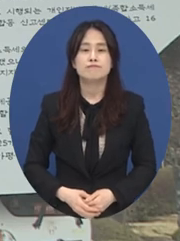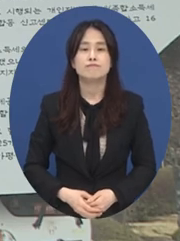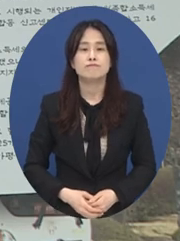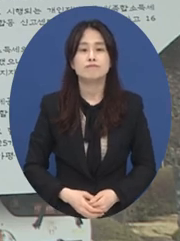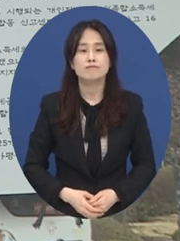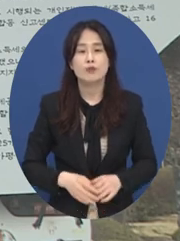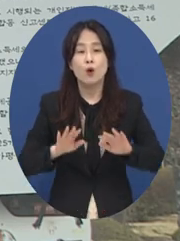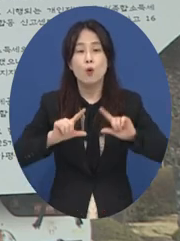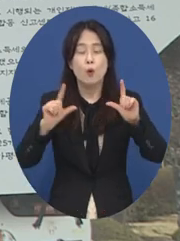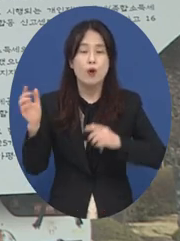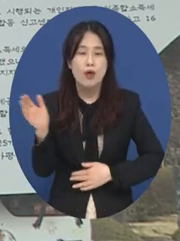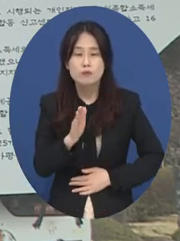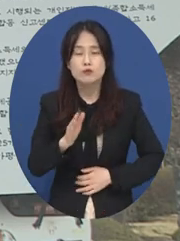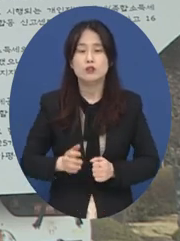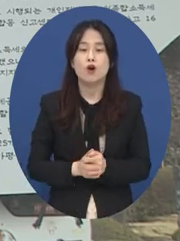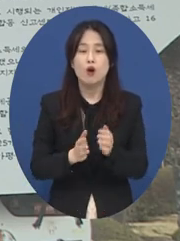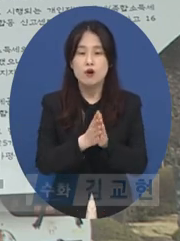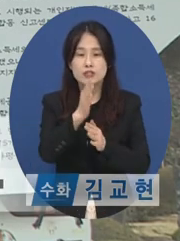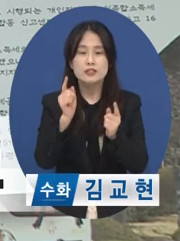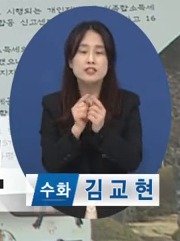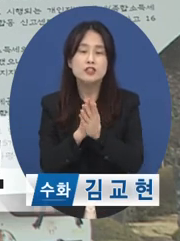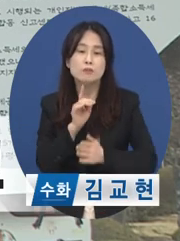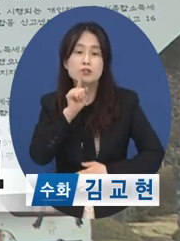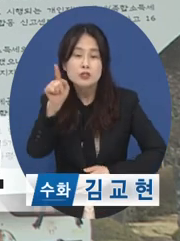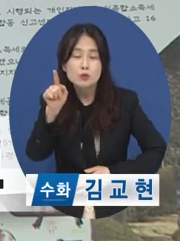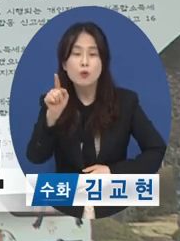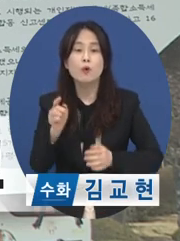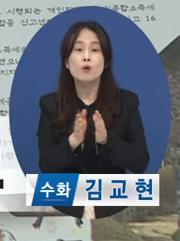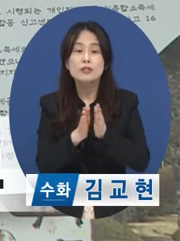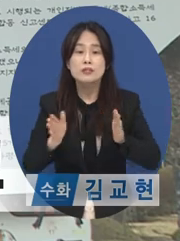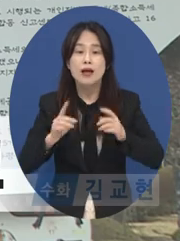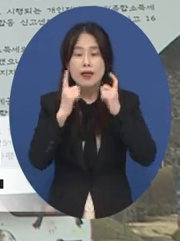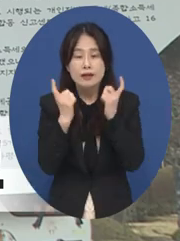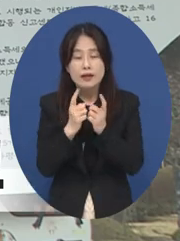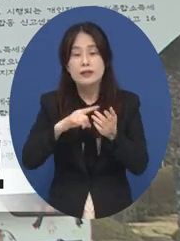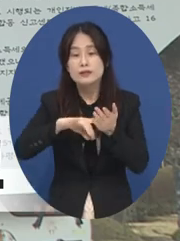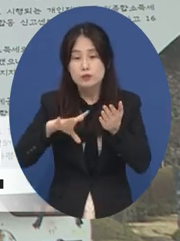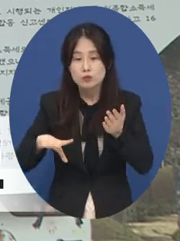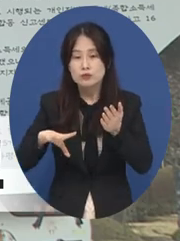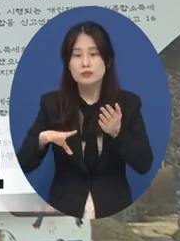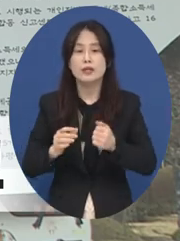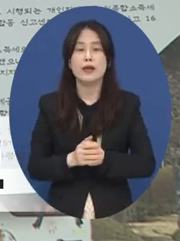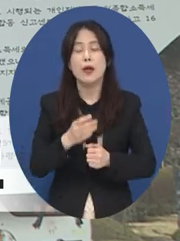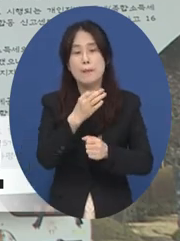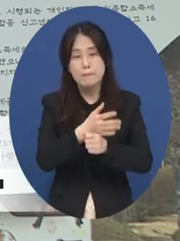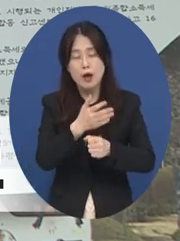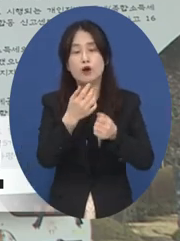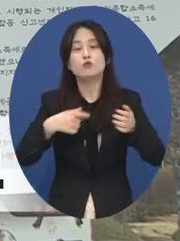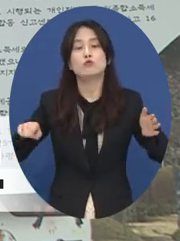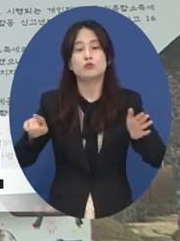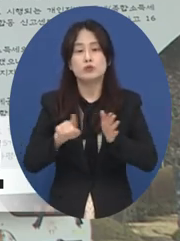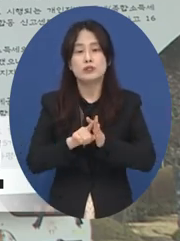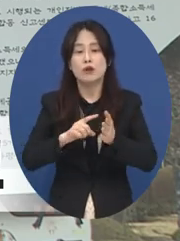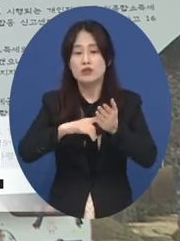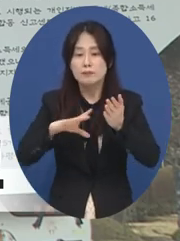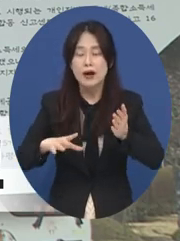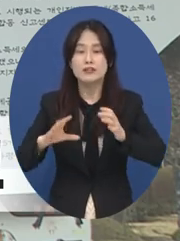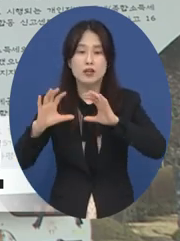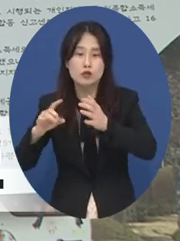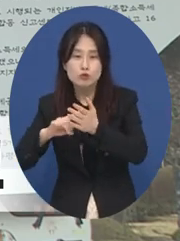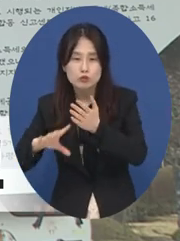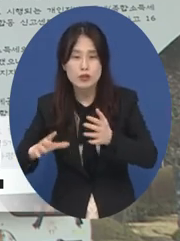경기도가 올해 부터 지자체 직접 신고 로 실행되는 개인 지방소득세 의 납세 편의를 위해 지방세 국세